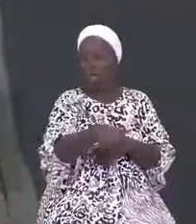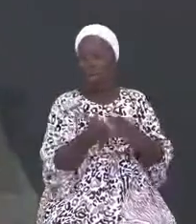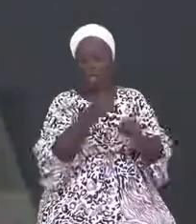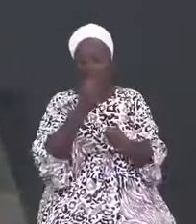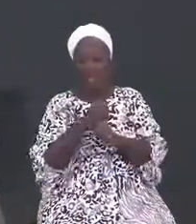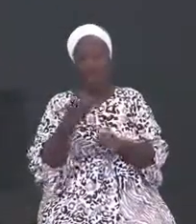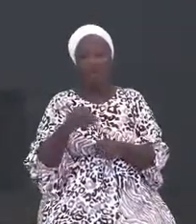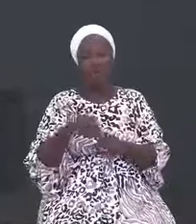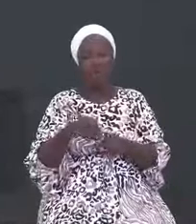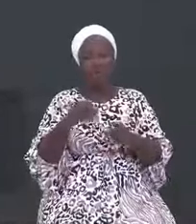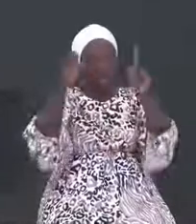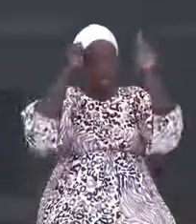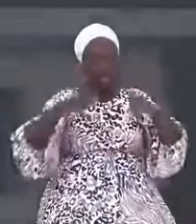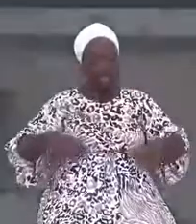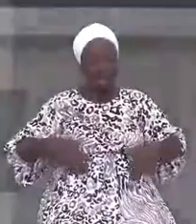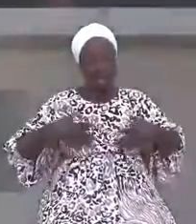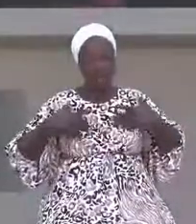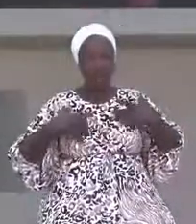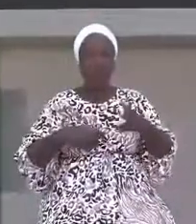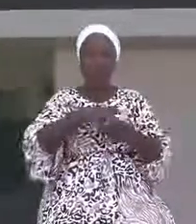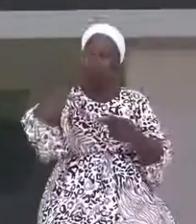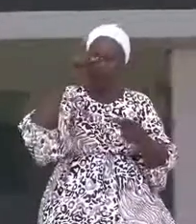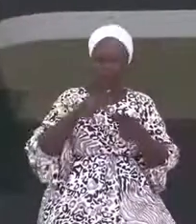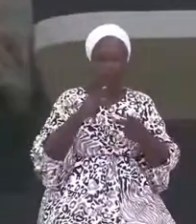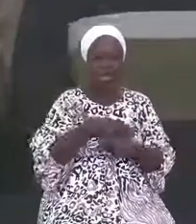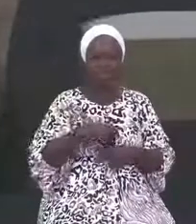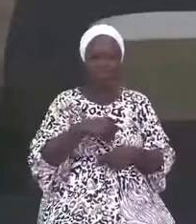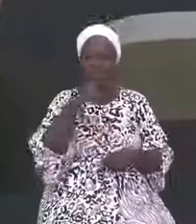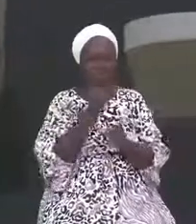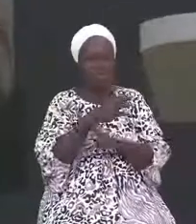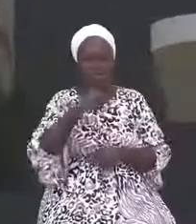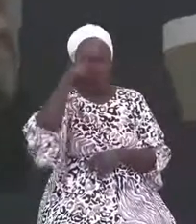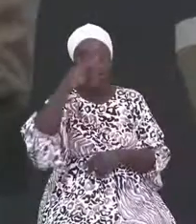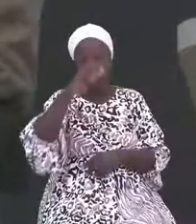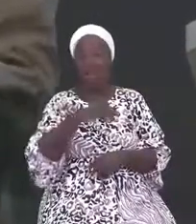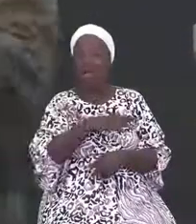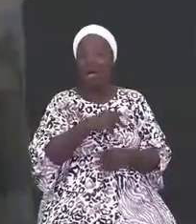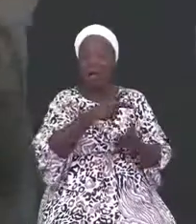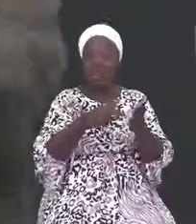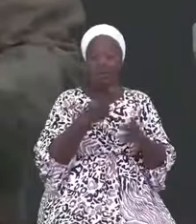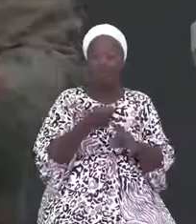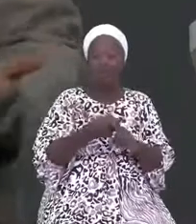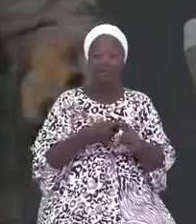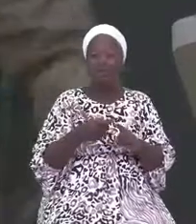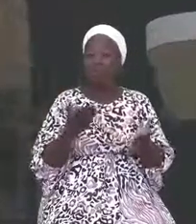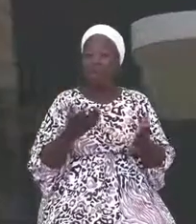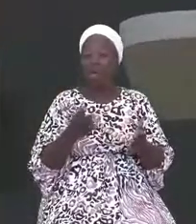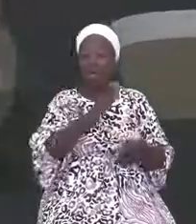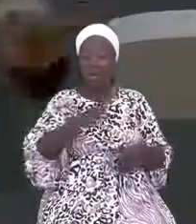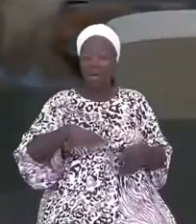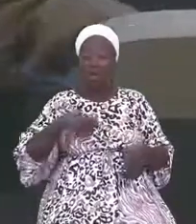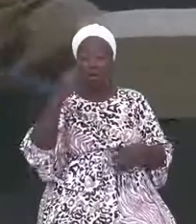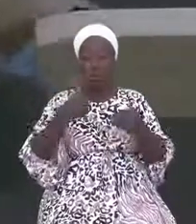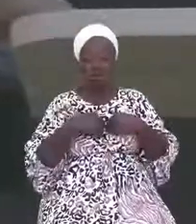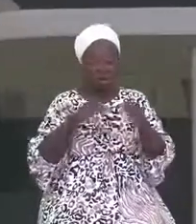parfaite. Ça, c'est le seul. Et aucun homme ordinaire en dehors de Christ qui a pu le